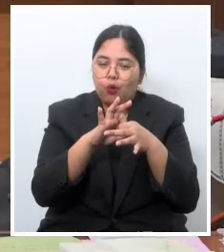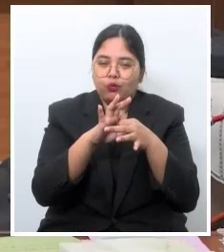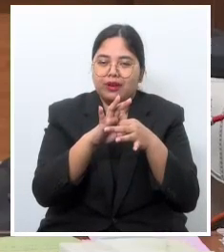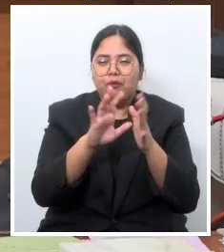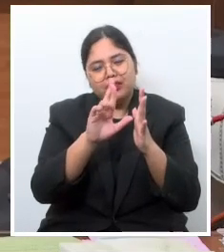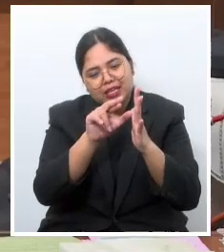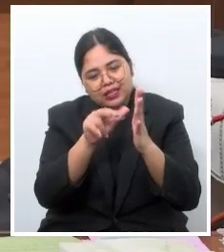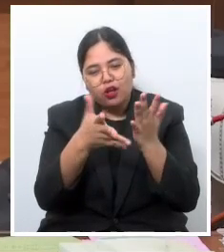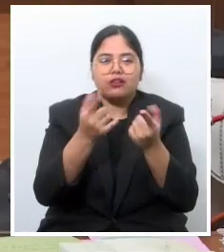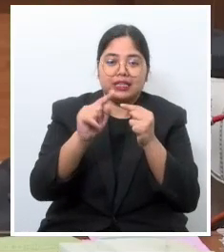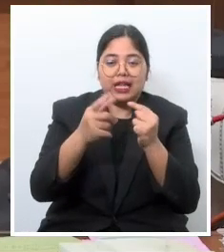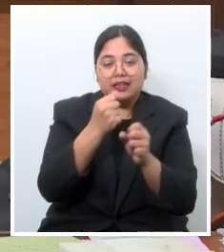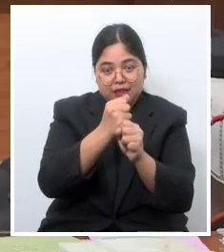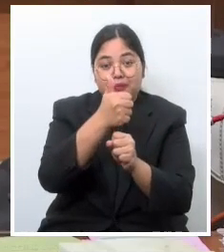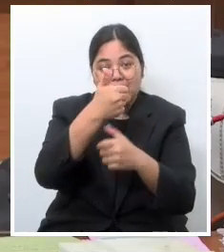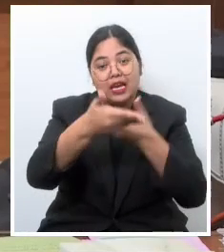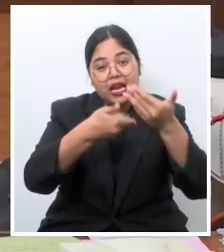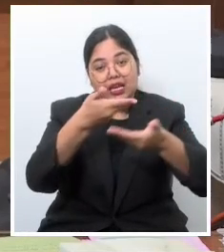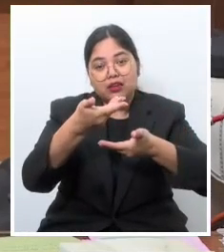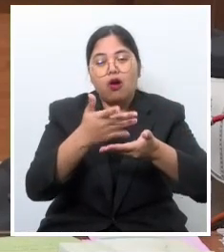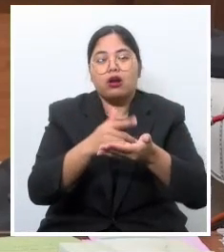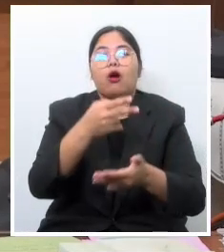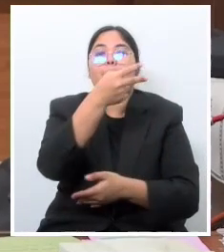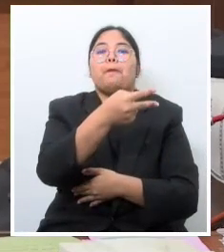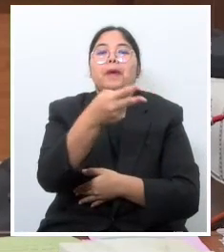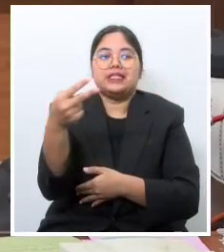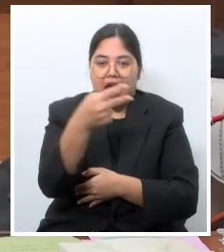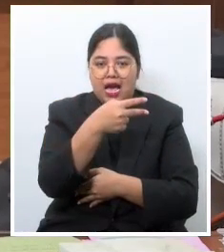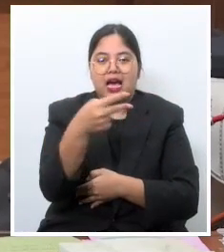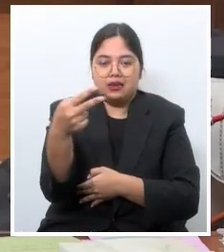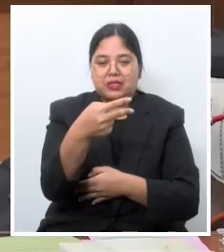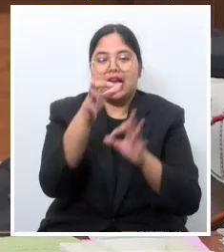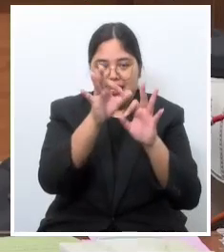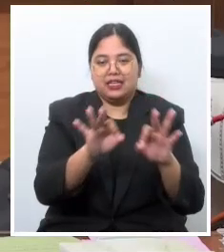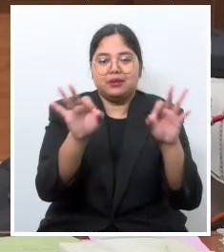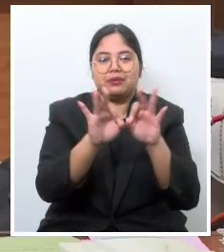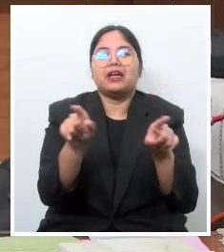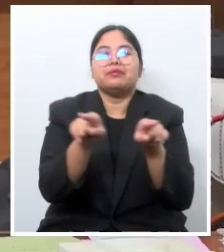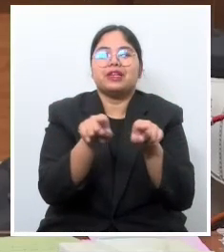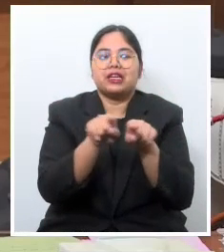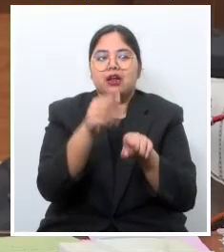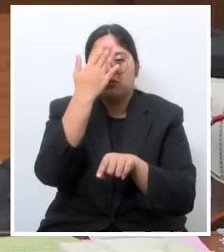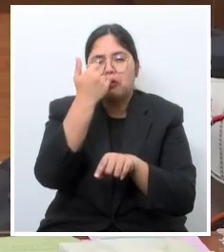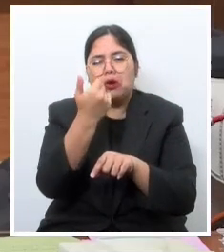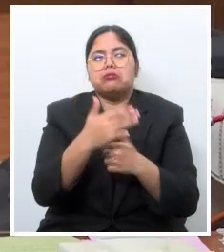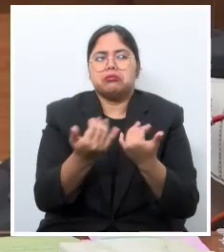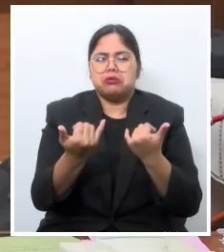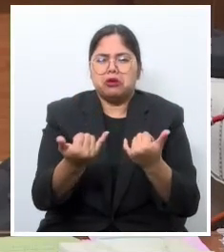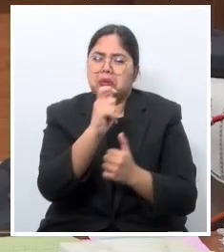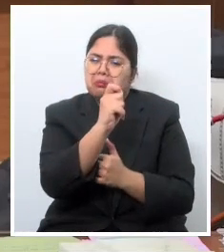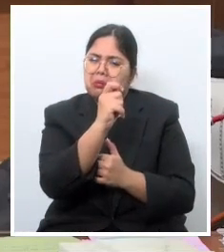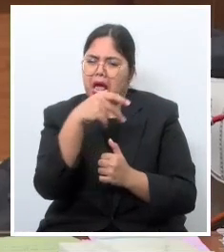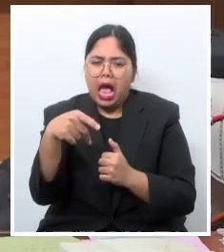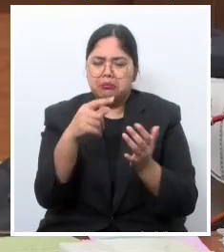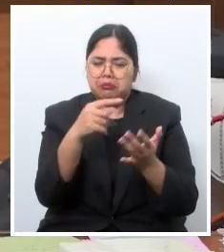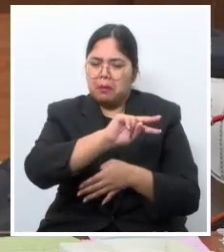ตามได้เนี่ยนะครับความสามารถเรื่องภาษาก็เป็นเรื่องจำเป็นต่อให้มีเอ่อแอปหรือมีอะไร